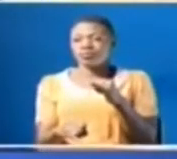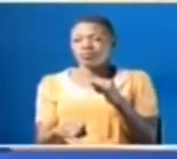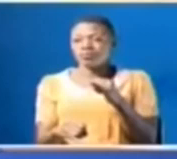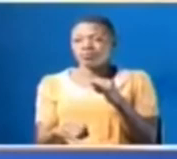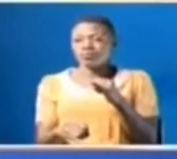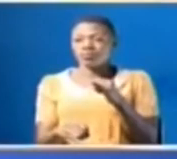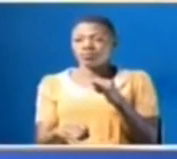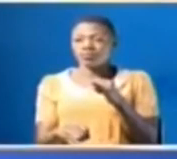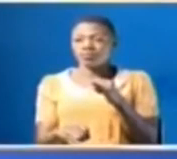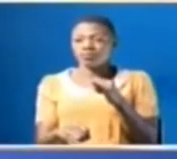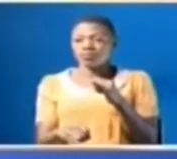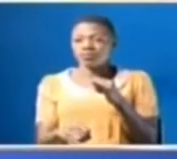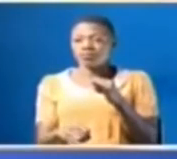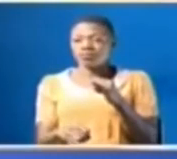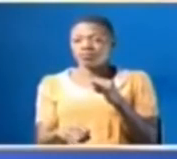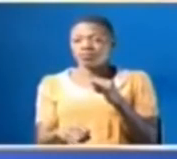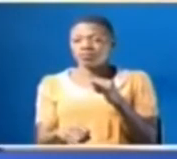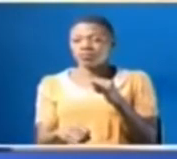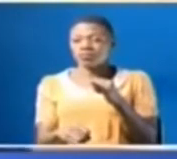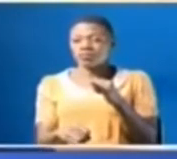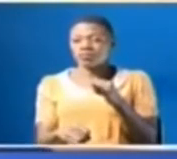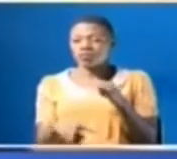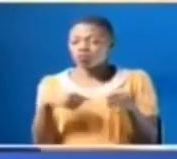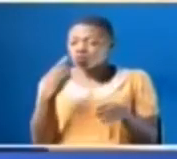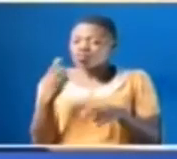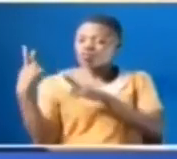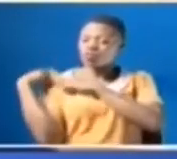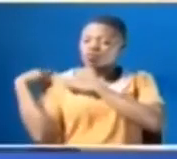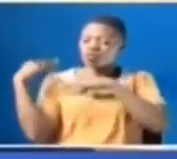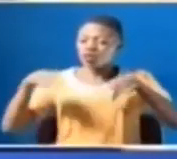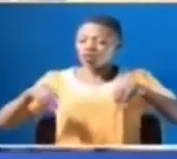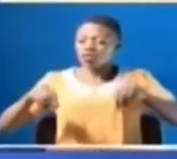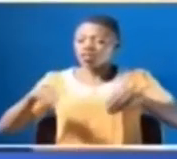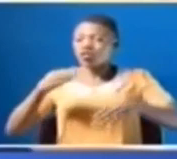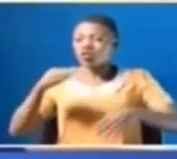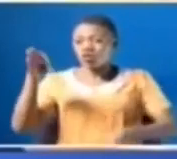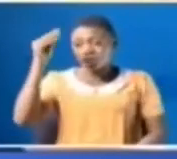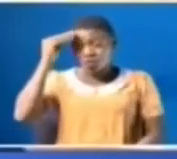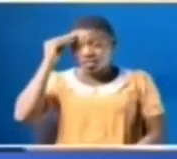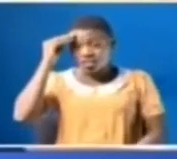ambaye anasimamia quality education katika vyuo vikuu ama katika